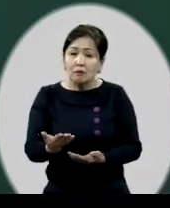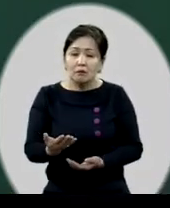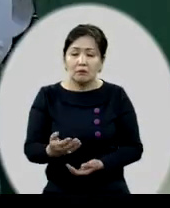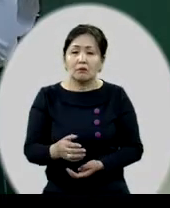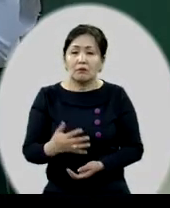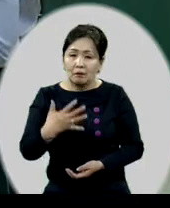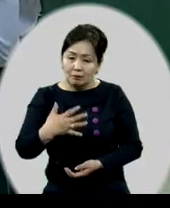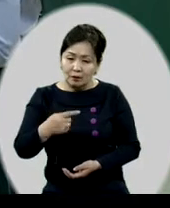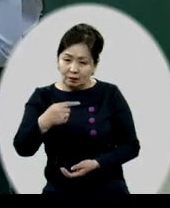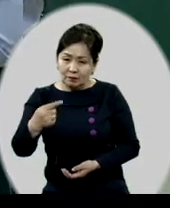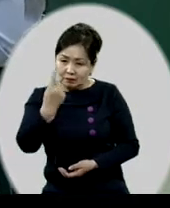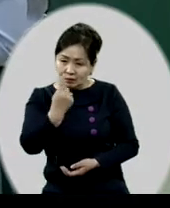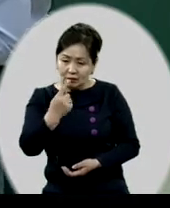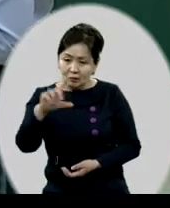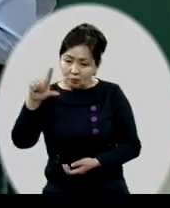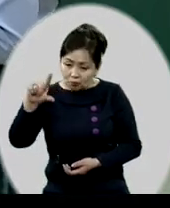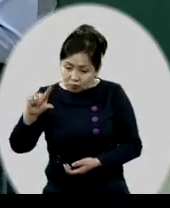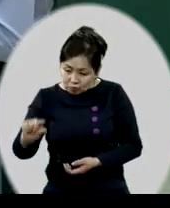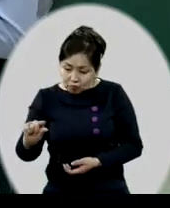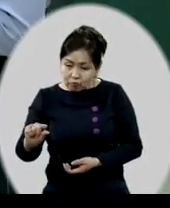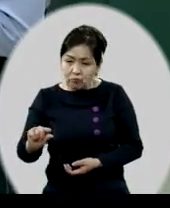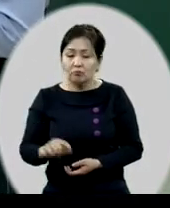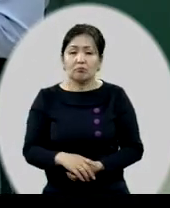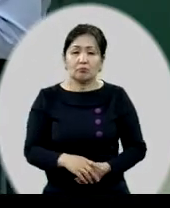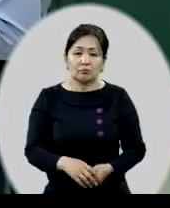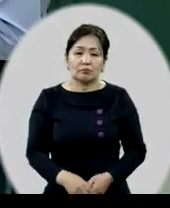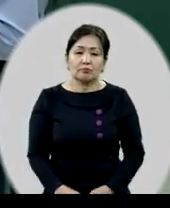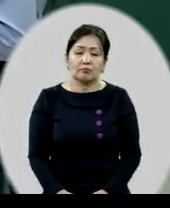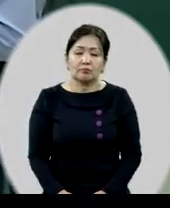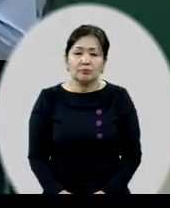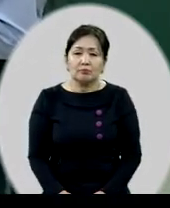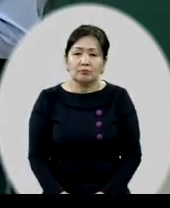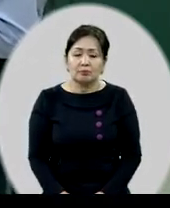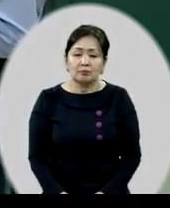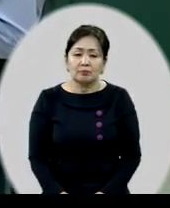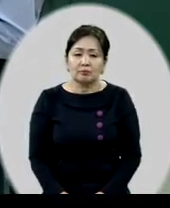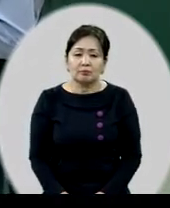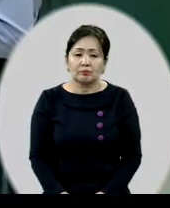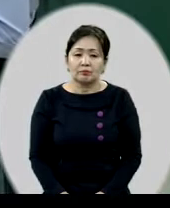Сайн байна. 5-1 хэсгийн нөгөө саврууга хийчихсэн.